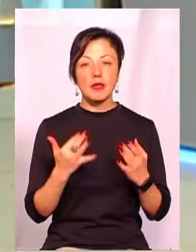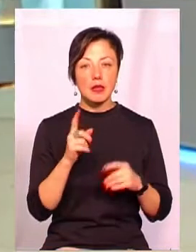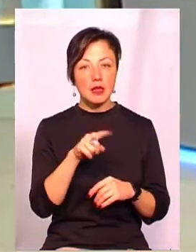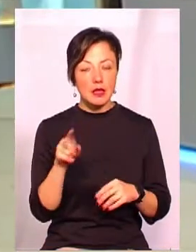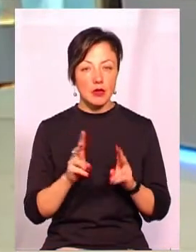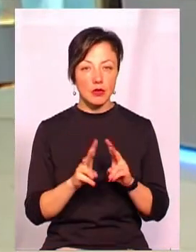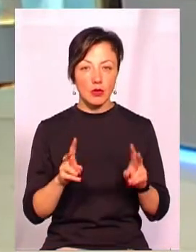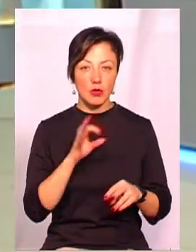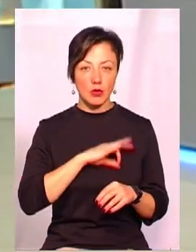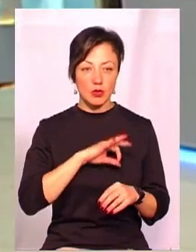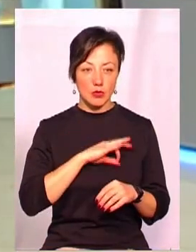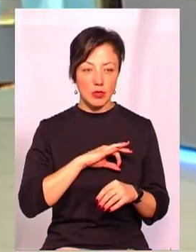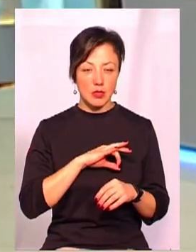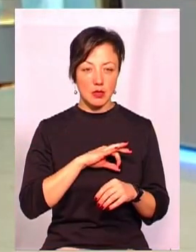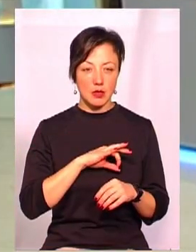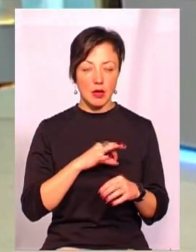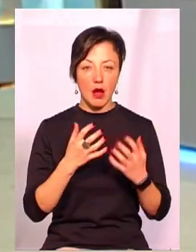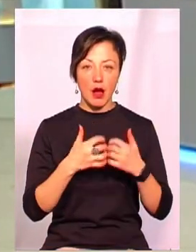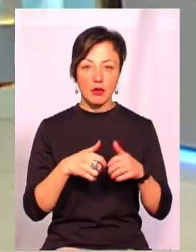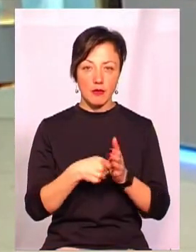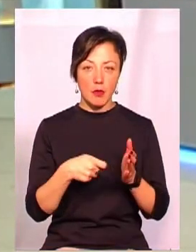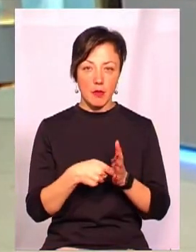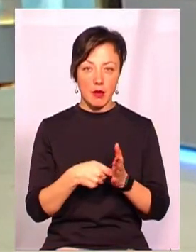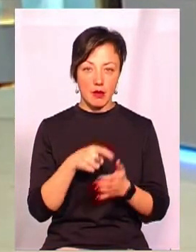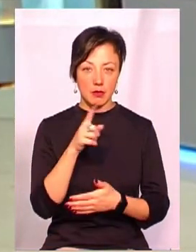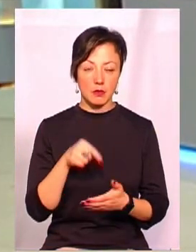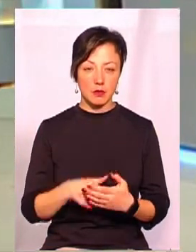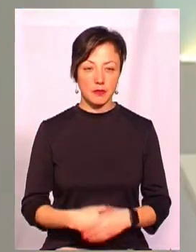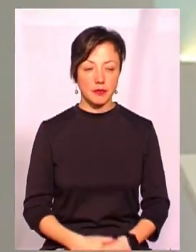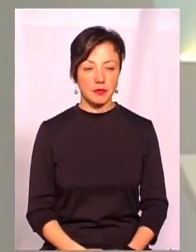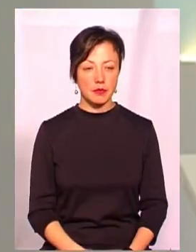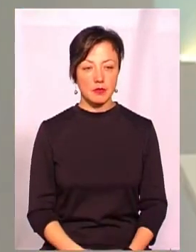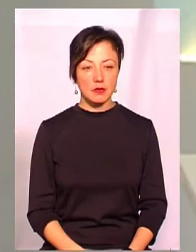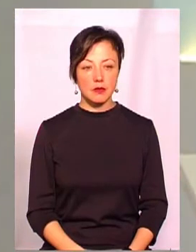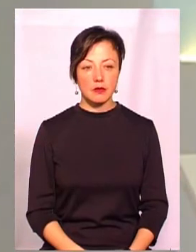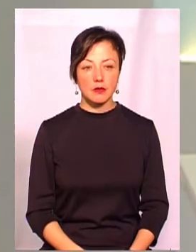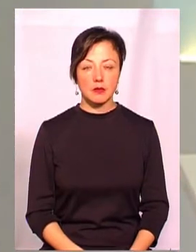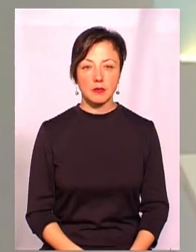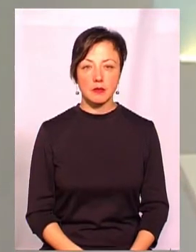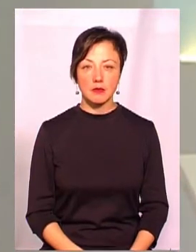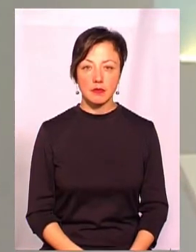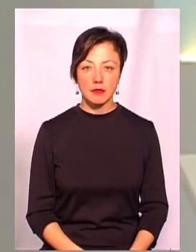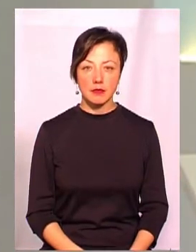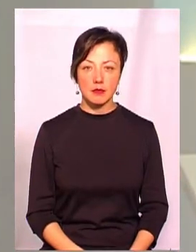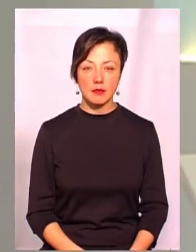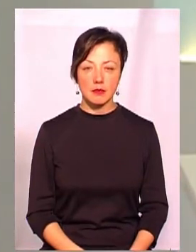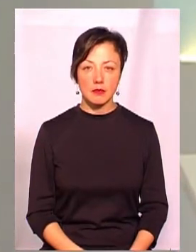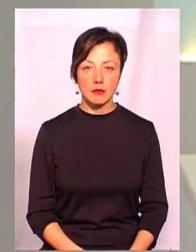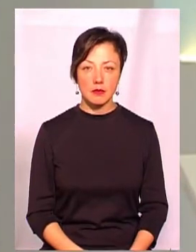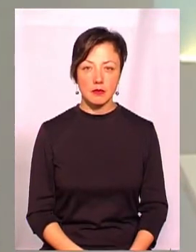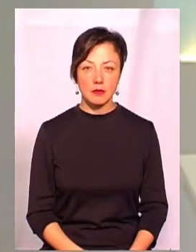хто користується касовими, проводять розрахункові касові операції через